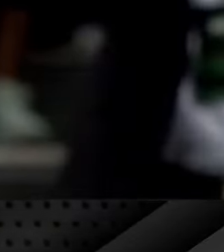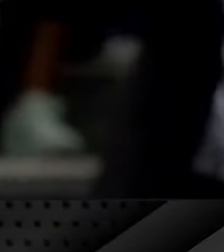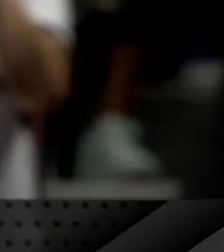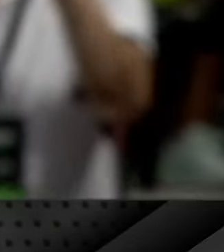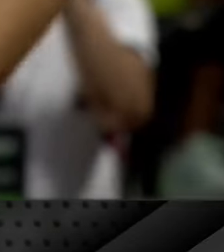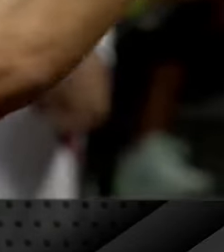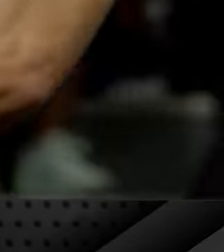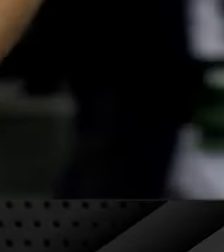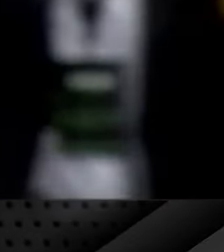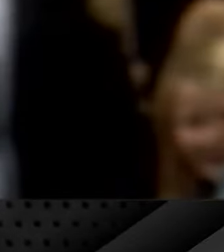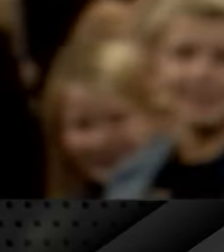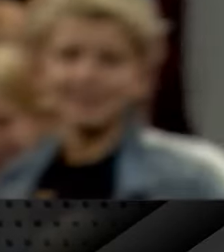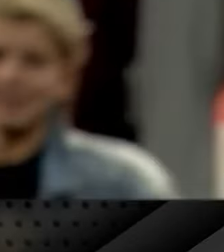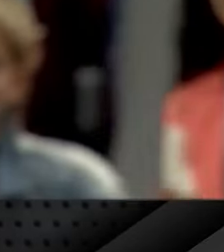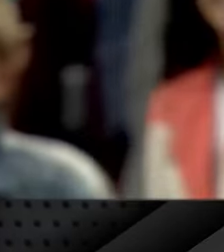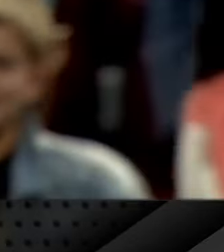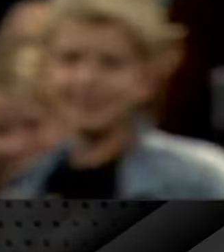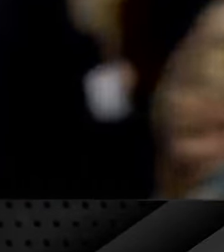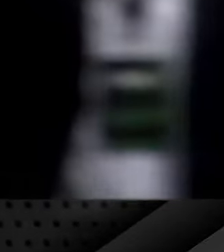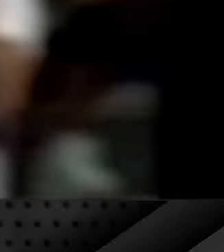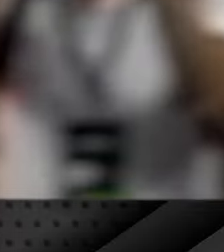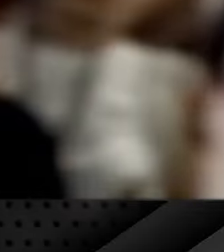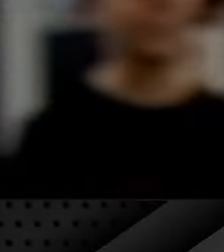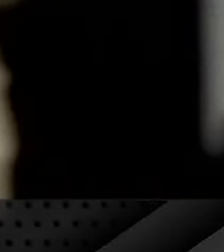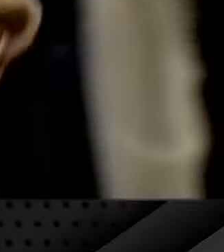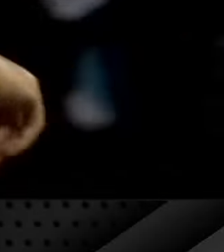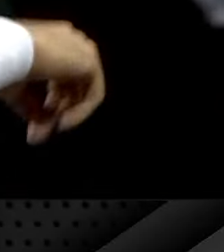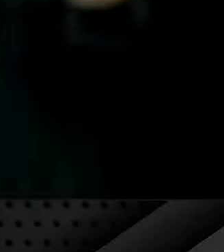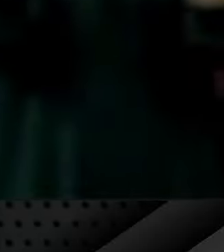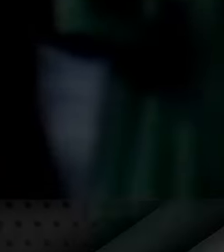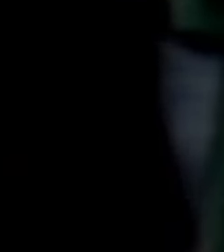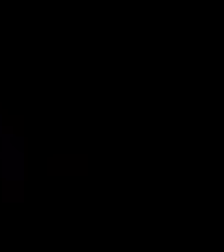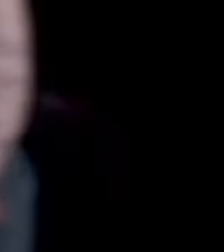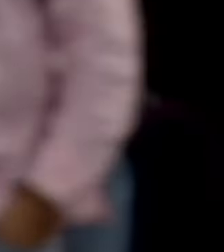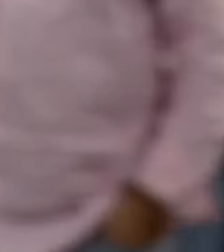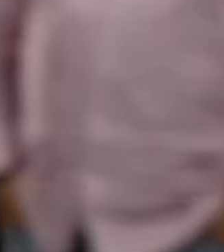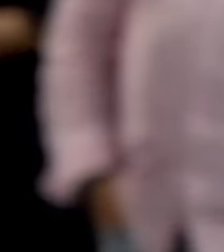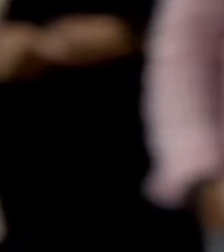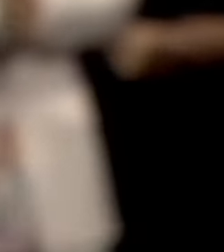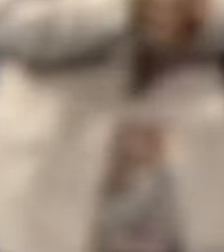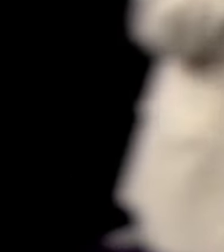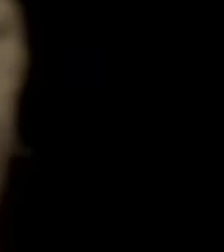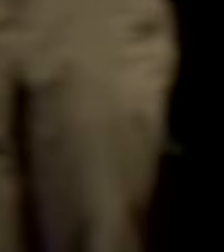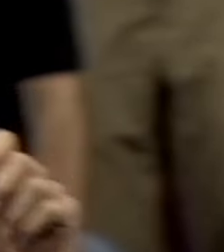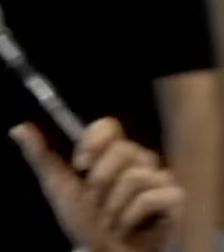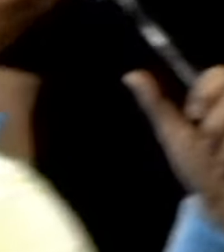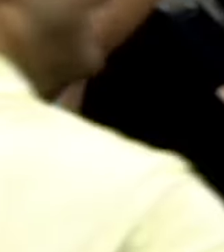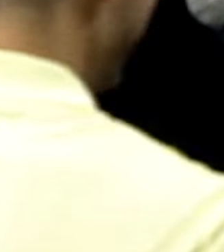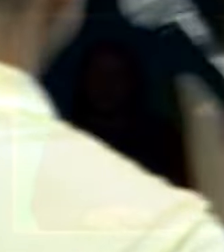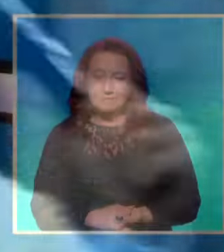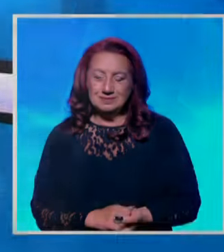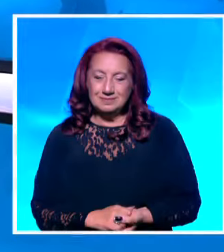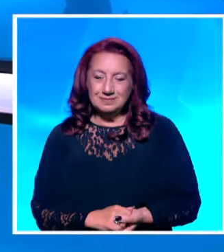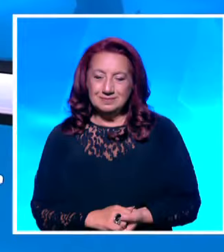mene živa rana, luda po tebe i nešto za dušata,